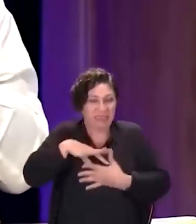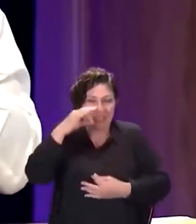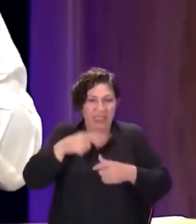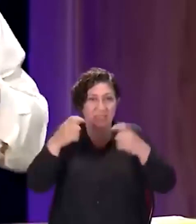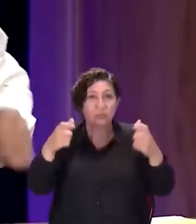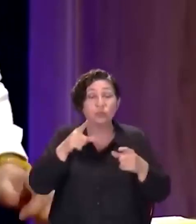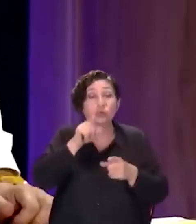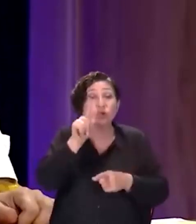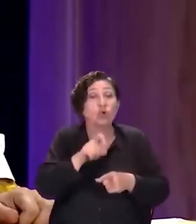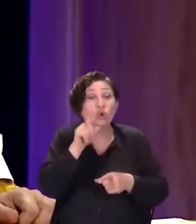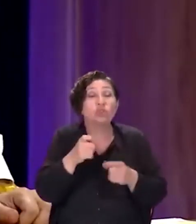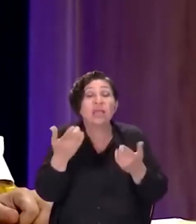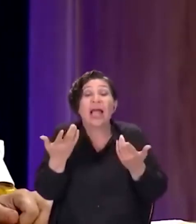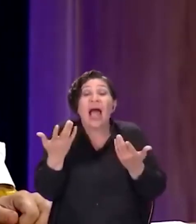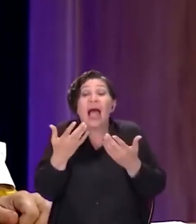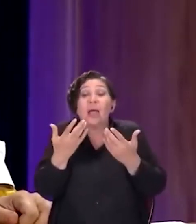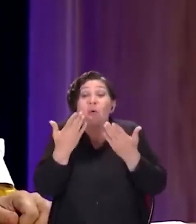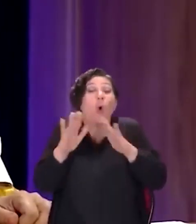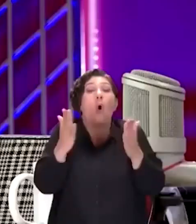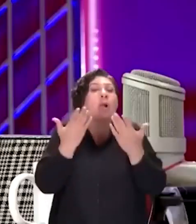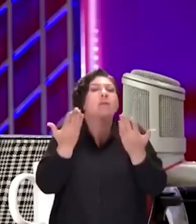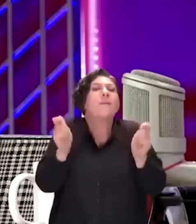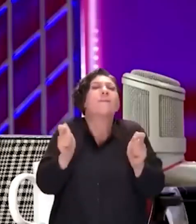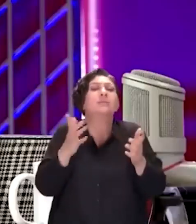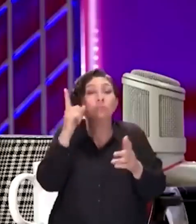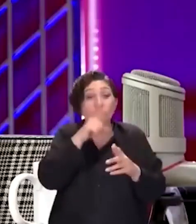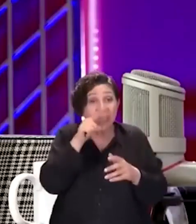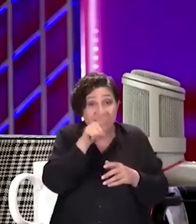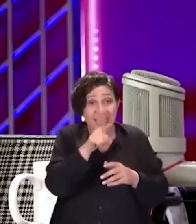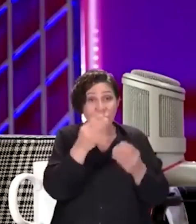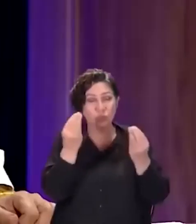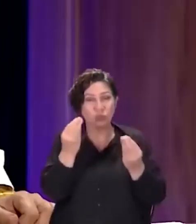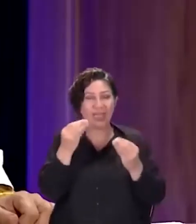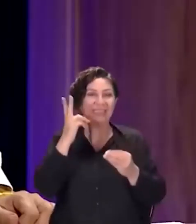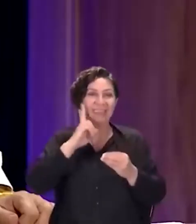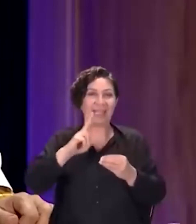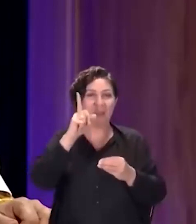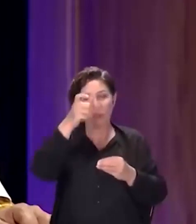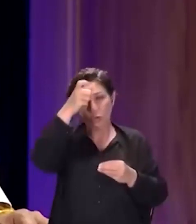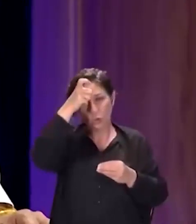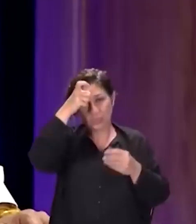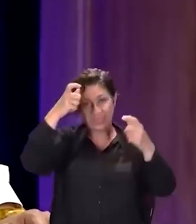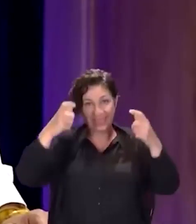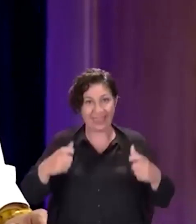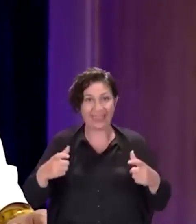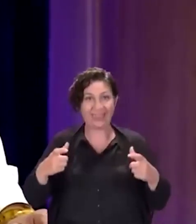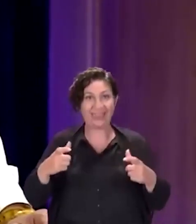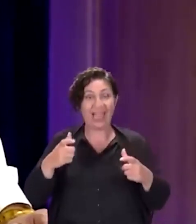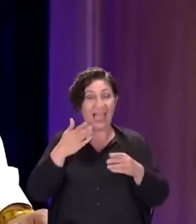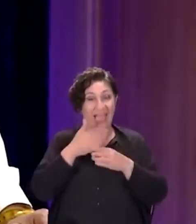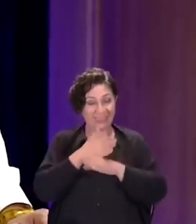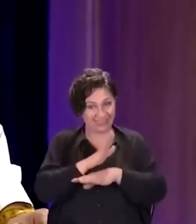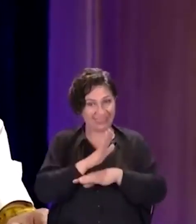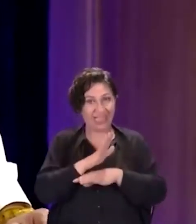bunu sorgulayacak halde değil insanlar. Mesela dolayısıyla benim... sen güzel ve zengin bir Türkiye'nin